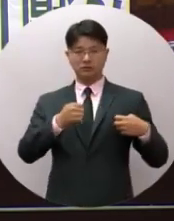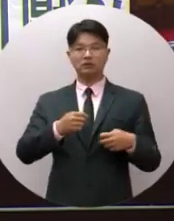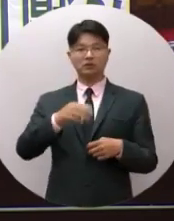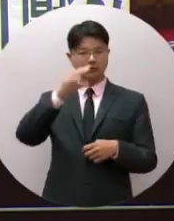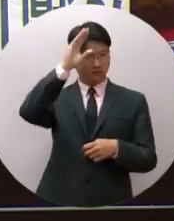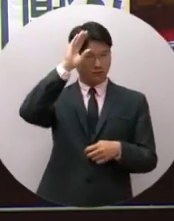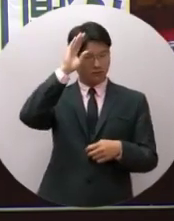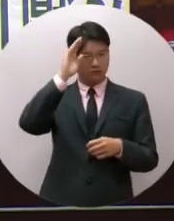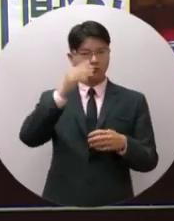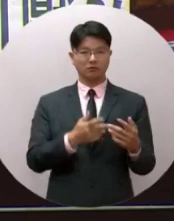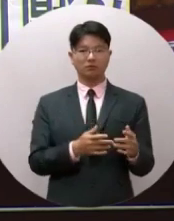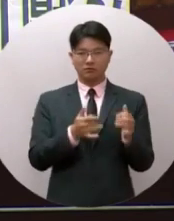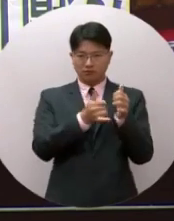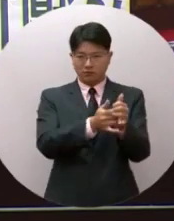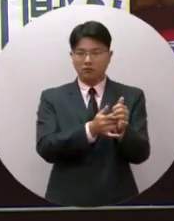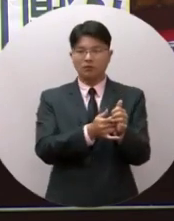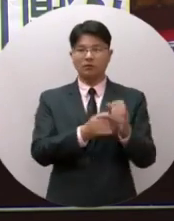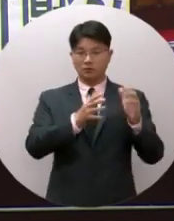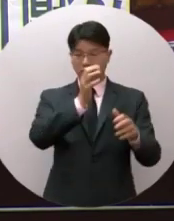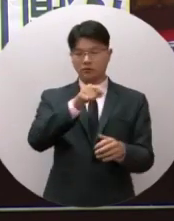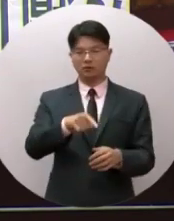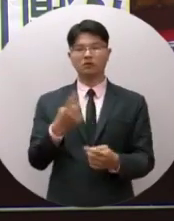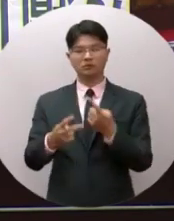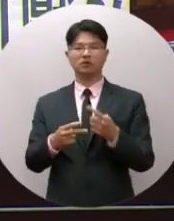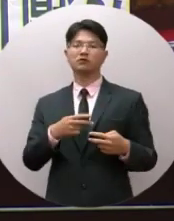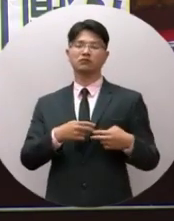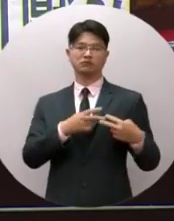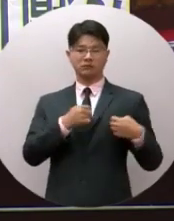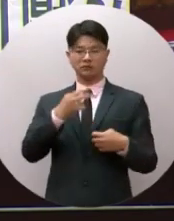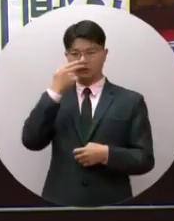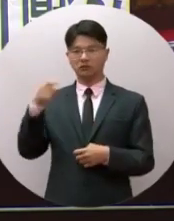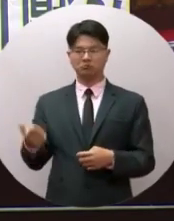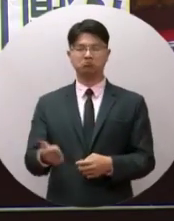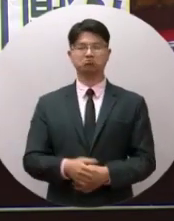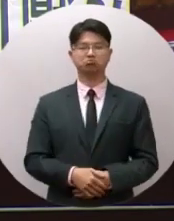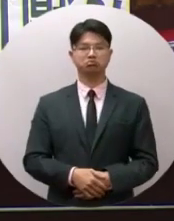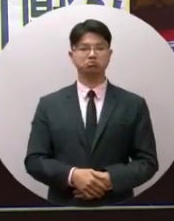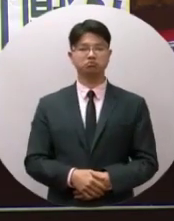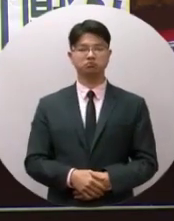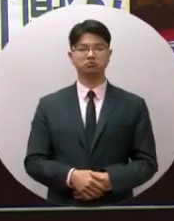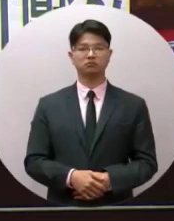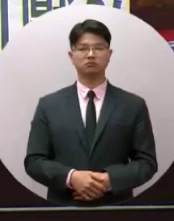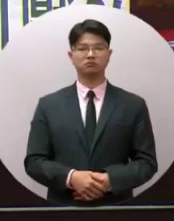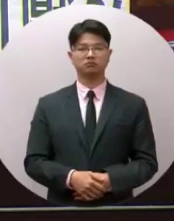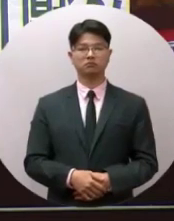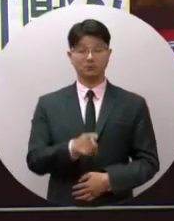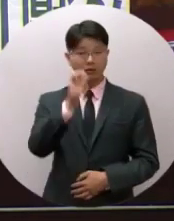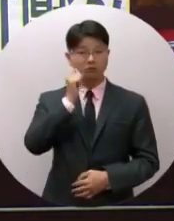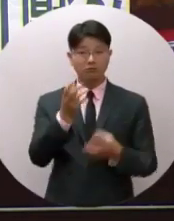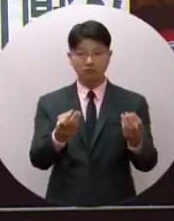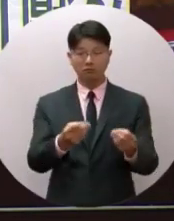佩比蔡赖佩好了， 我是讲，好啊，爱做代志的人，那边当做代志的，我没有兴趣， 啊，没有